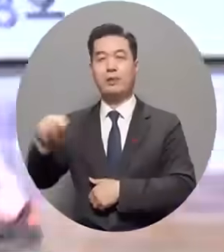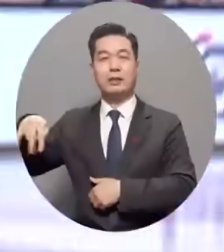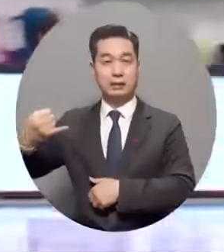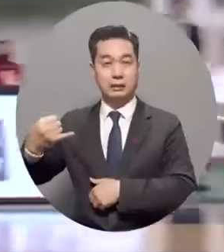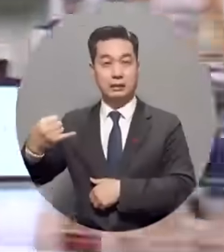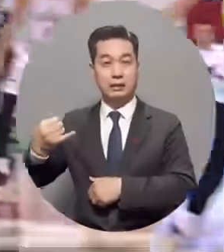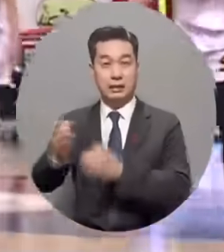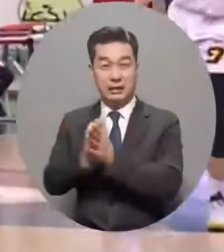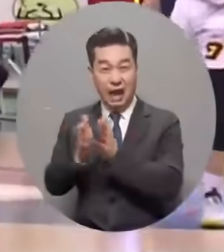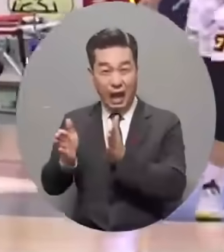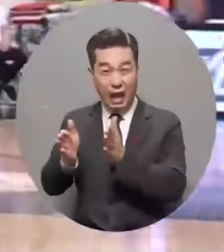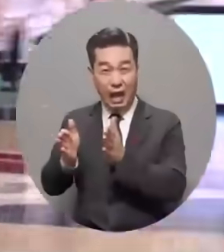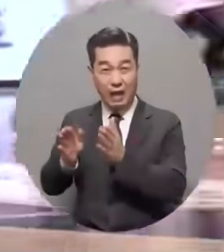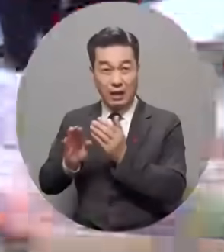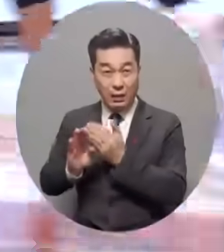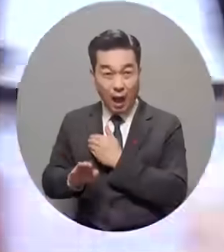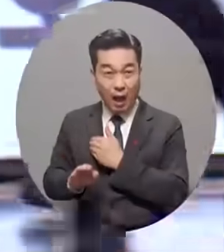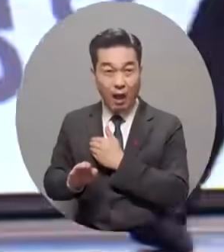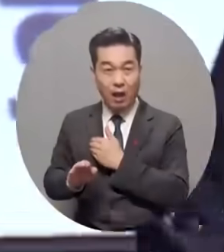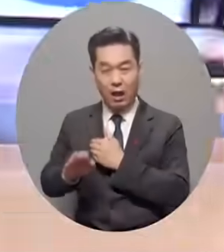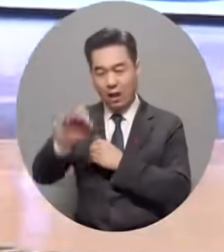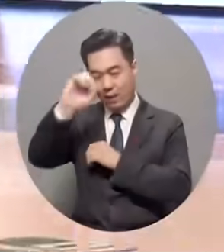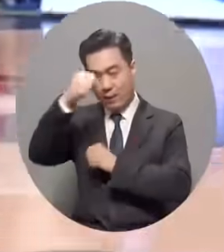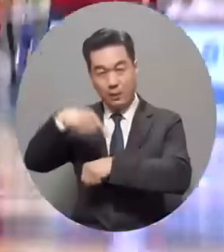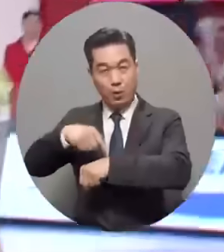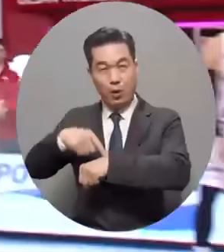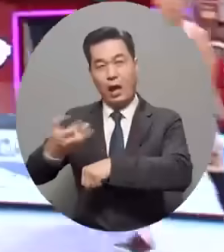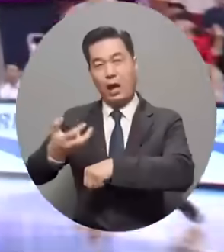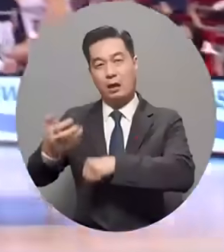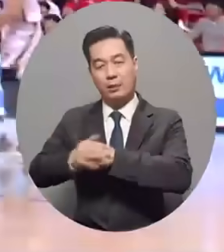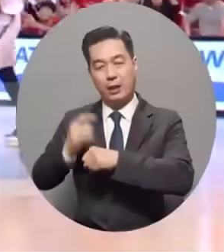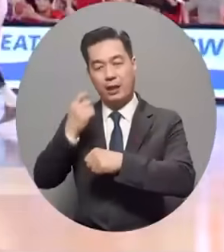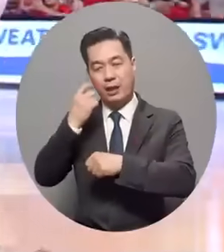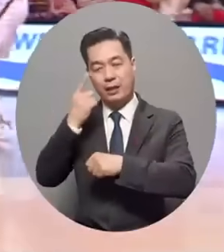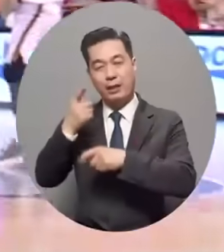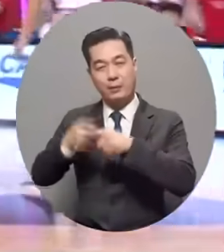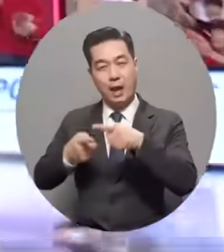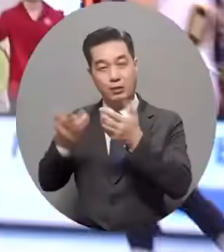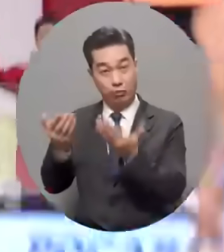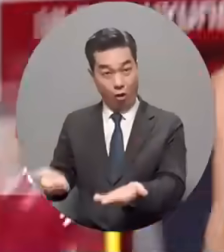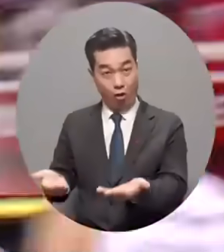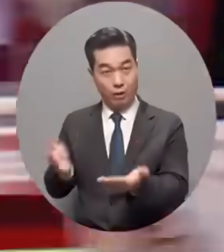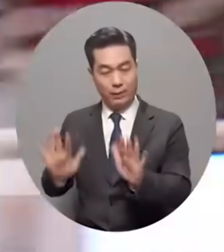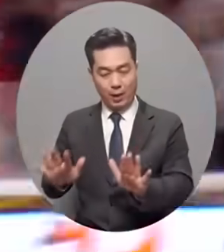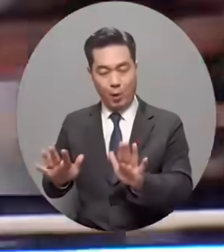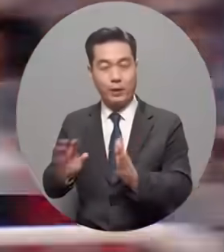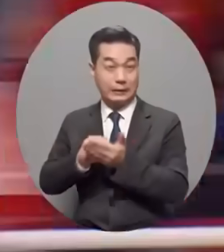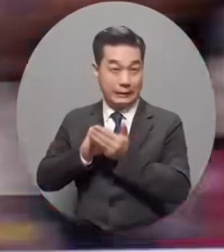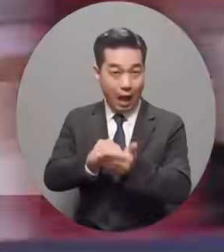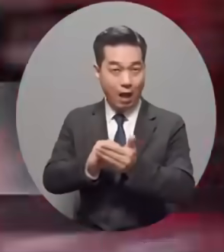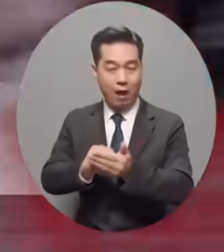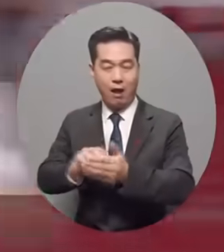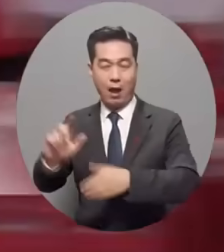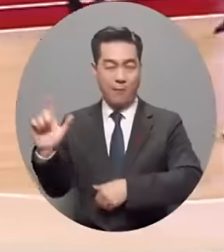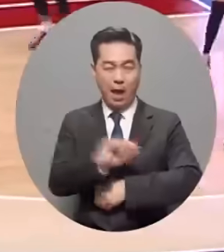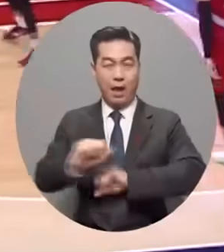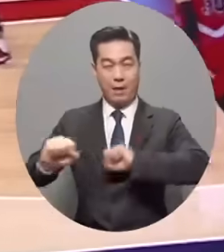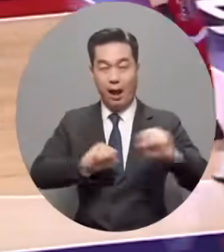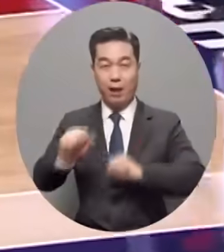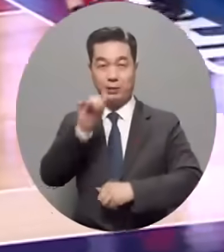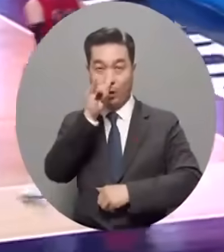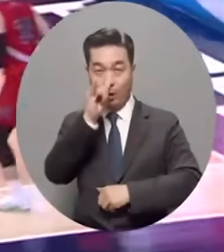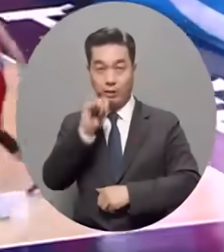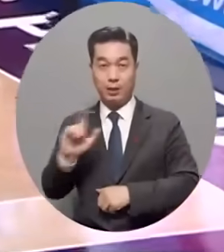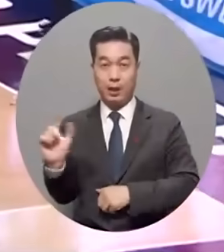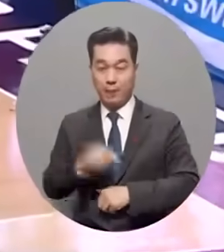발목 부상을 당해 한 달 반 정도를 쉬었지만 이달 초 데뷔하자마자 말 그대로 펄펄 날고 있습니다.